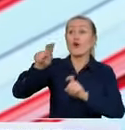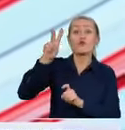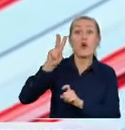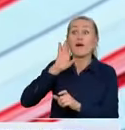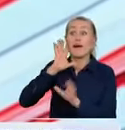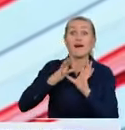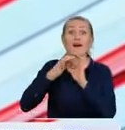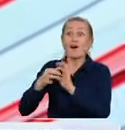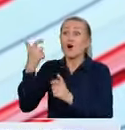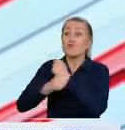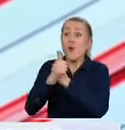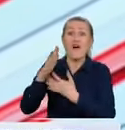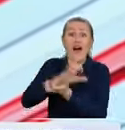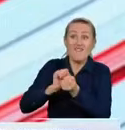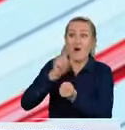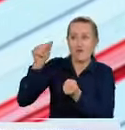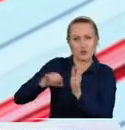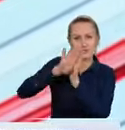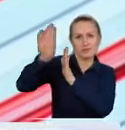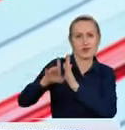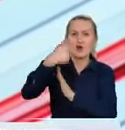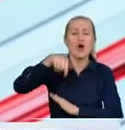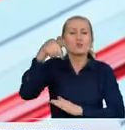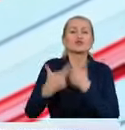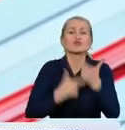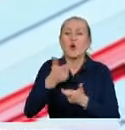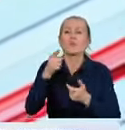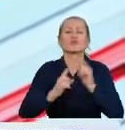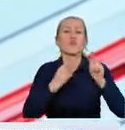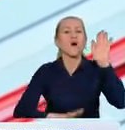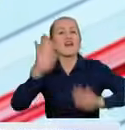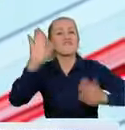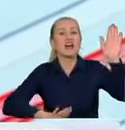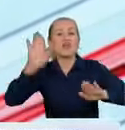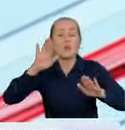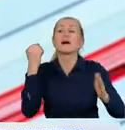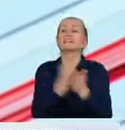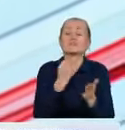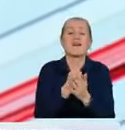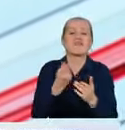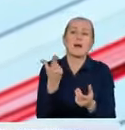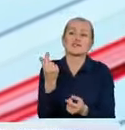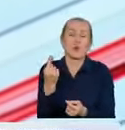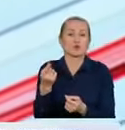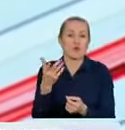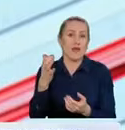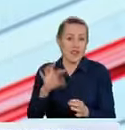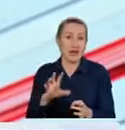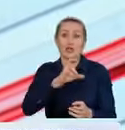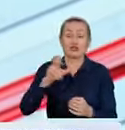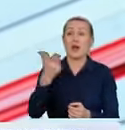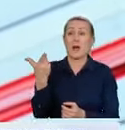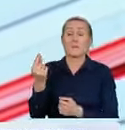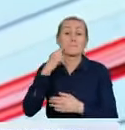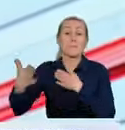ciągle skłócają. Jak trzeba zrobić referendum w sprawie związku partnerskiego, by politycy tego nie rozstrzygnęli. Na małżeństwa homoseksualne się nie